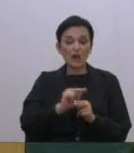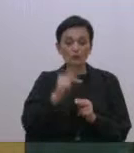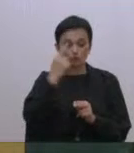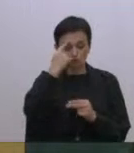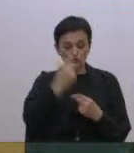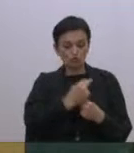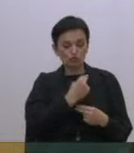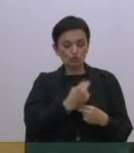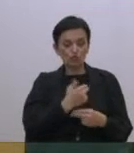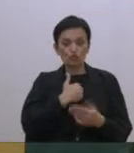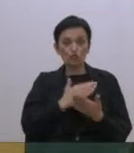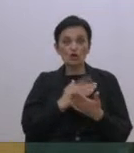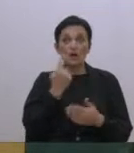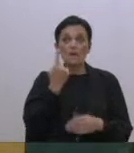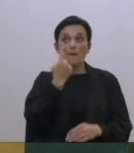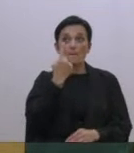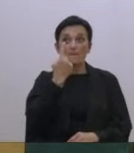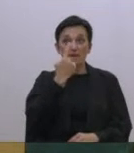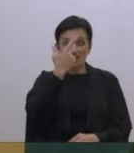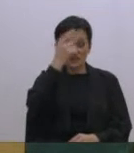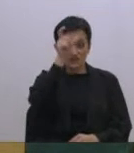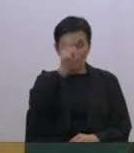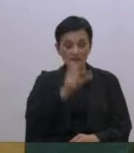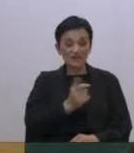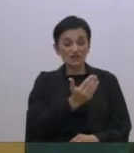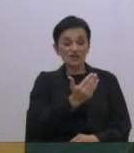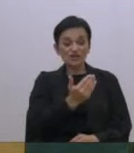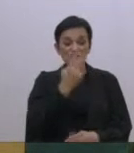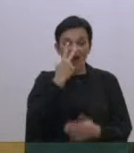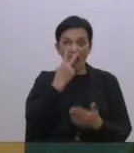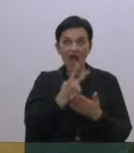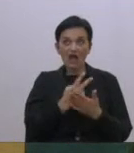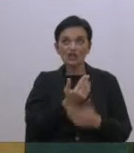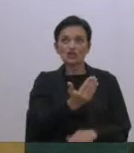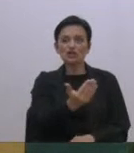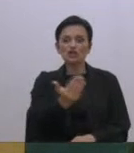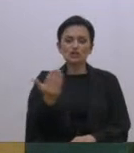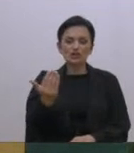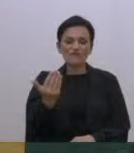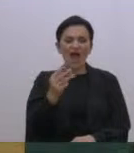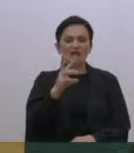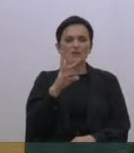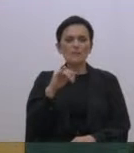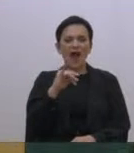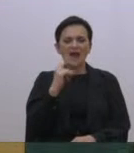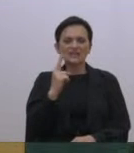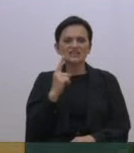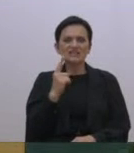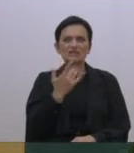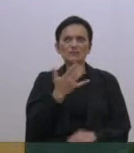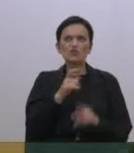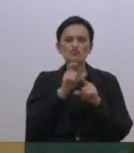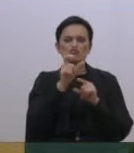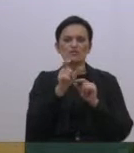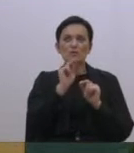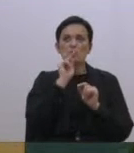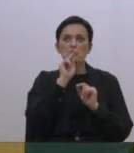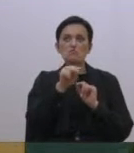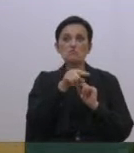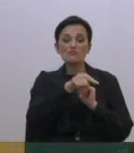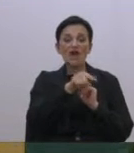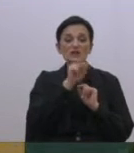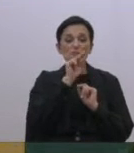თქვენი ლაპარაკეთ პირველში, თქვენი ხედვა. თქვენ მარქსიზმი ის აქ ბრალდებელი კი არ